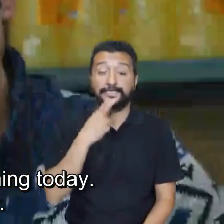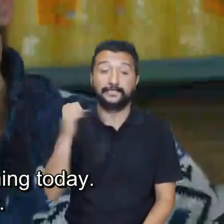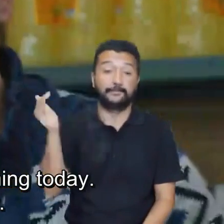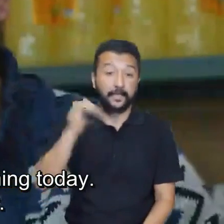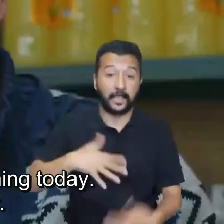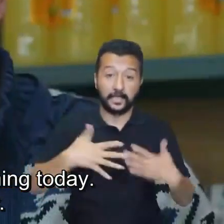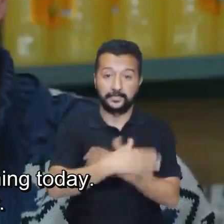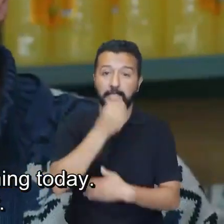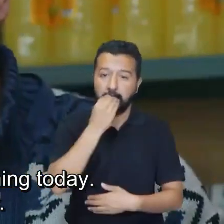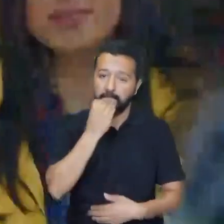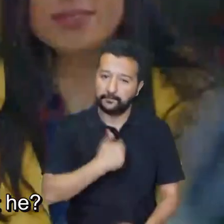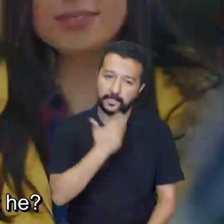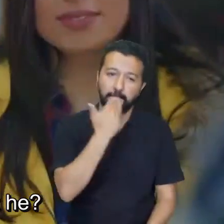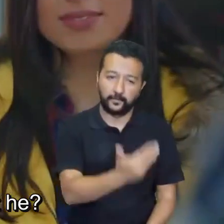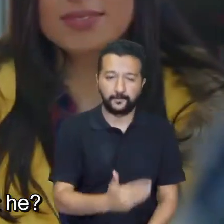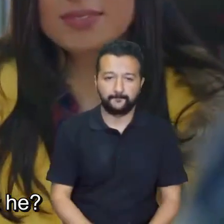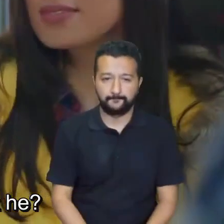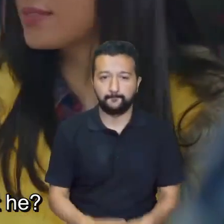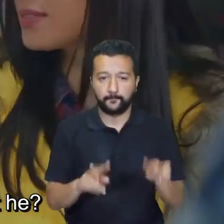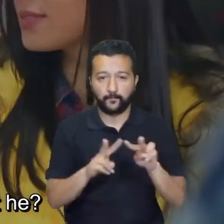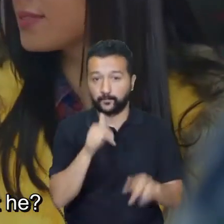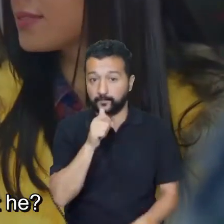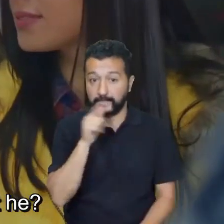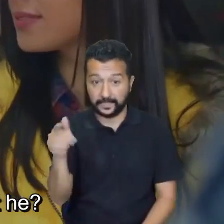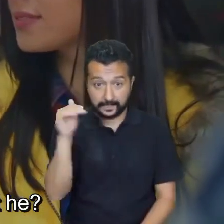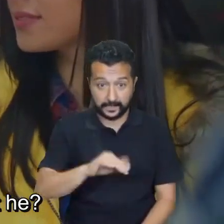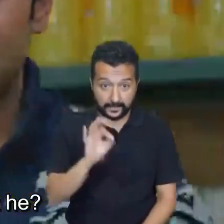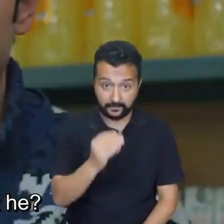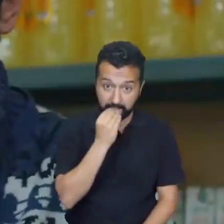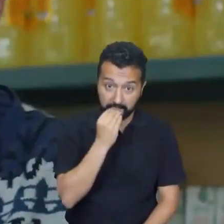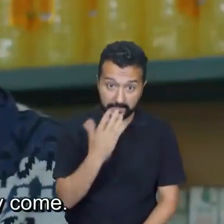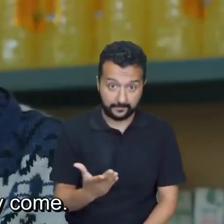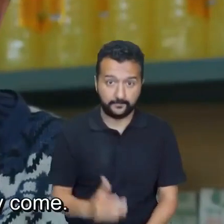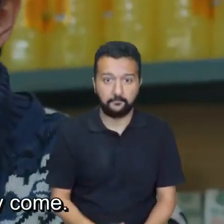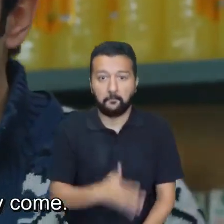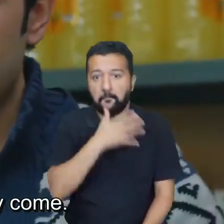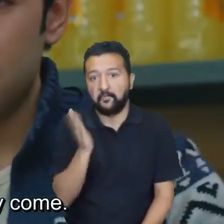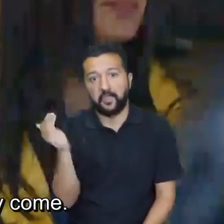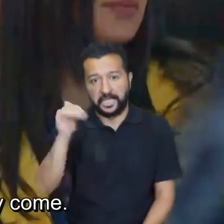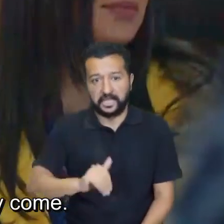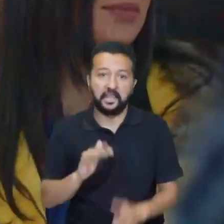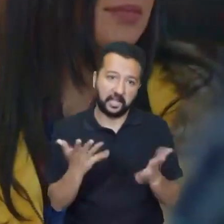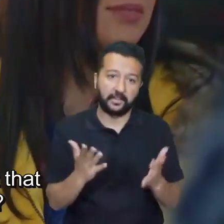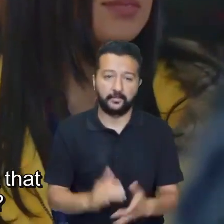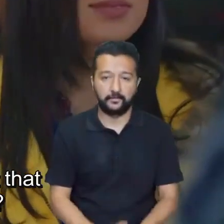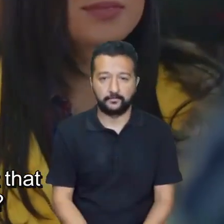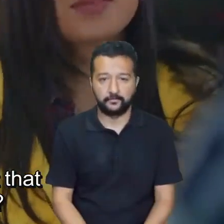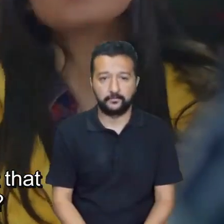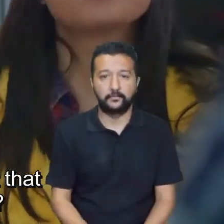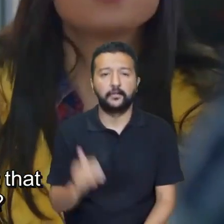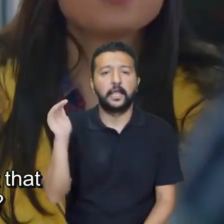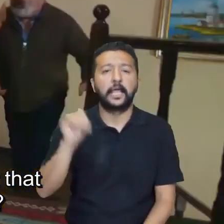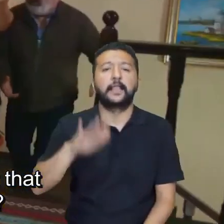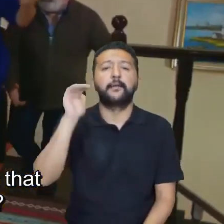geliyor. Akşam yemekte ben iletirim. Münir Beyciğim de geliyor yemeğe değil mi? Bilmem gelir herhalde.